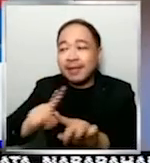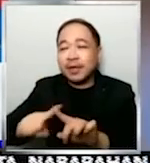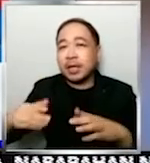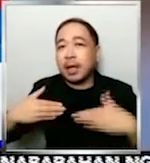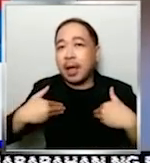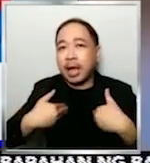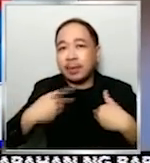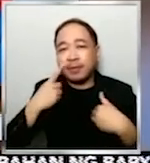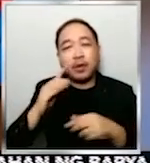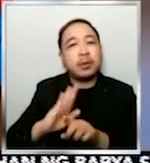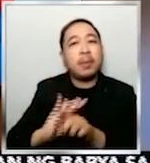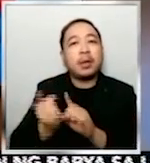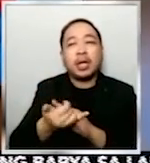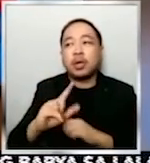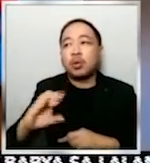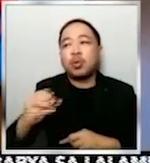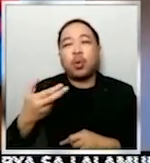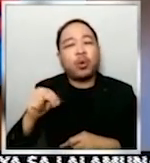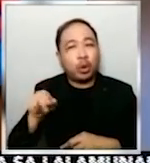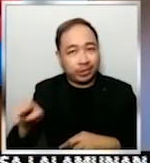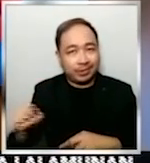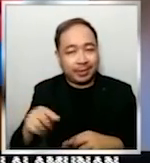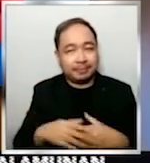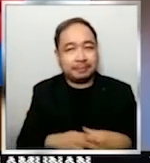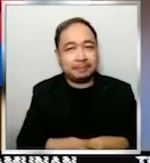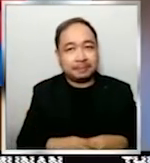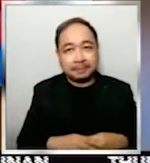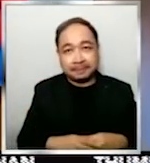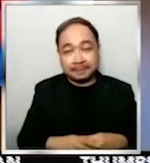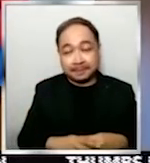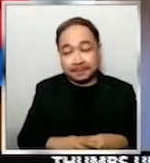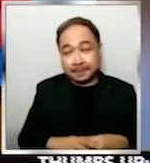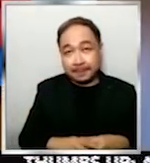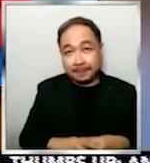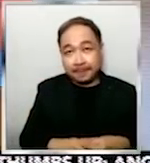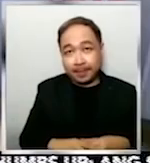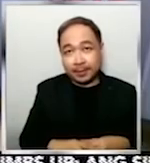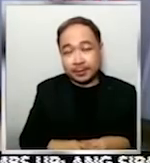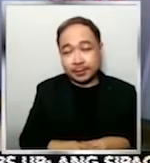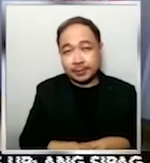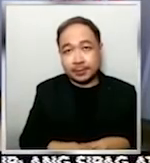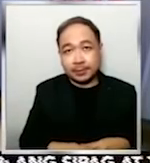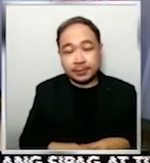sa Bayan ng Huban. Leigh Alves, Nakatutok, 24 Oras.